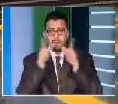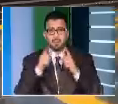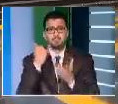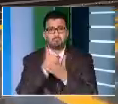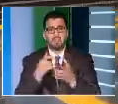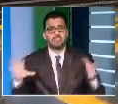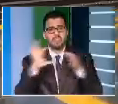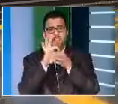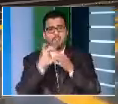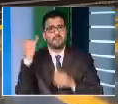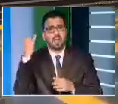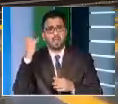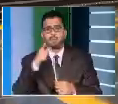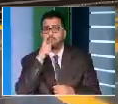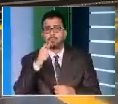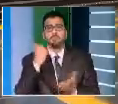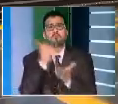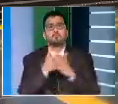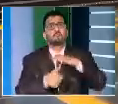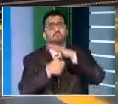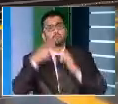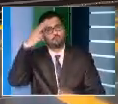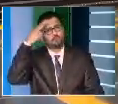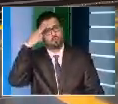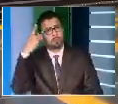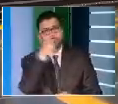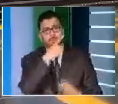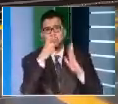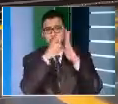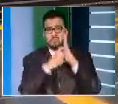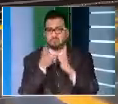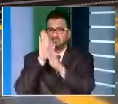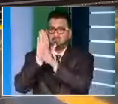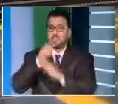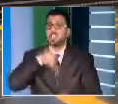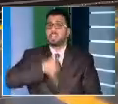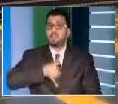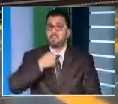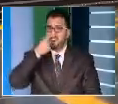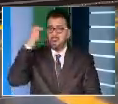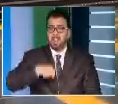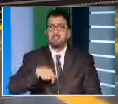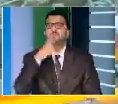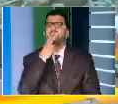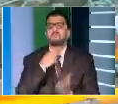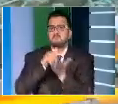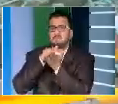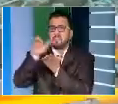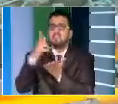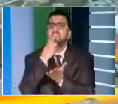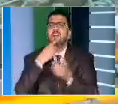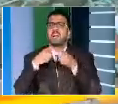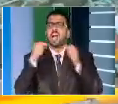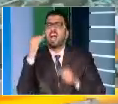أعلنت قيادة التحالف العربي الذي تقوده المملكة العربية السعودية لدعم الشرعية في اليمن اليوم تطهير